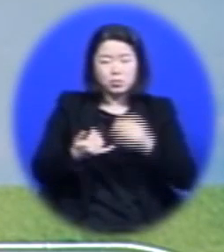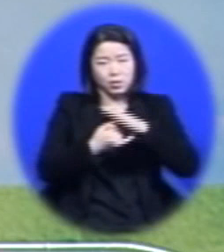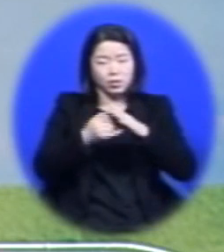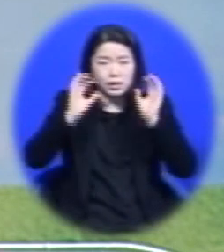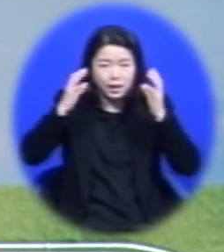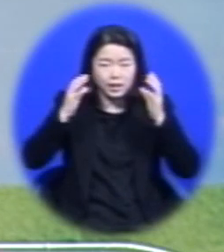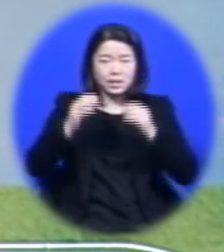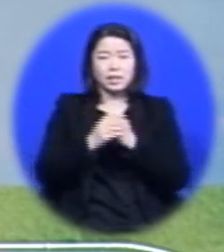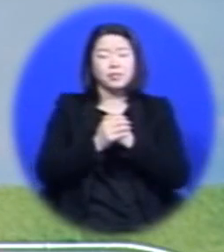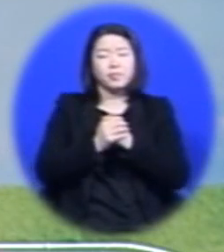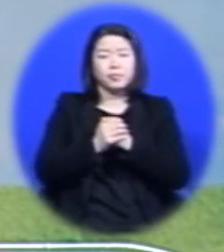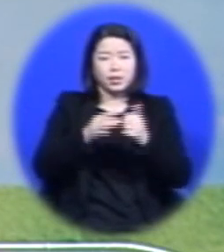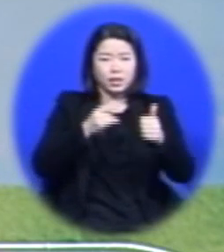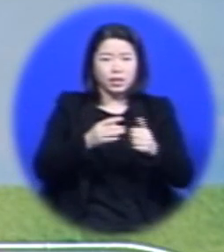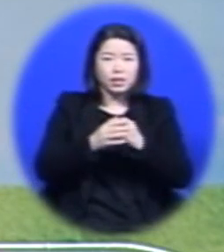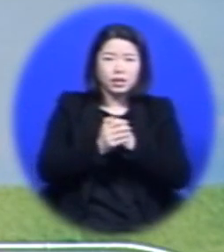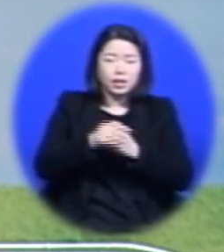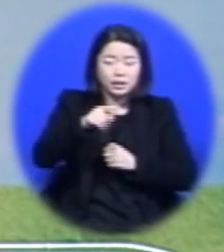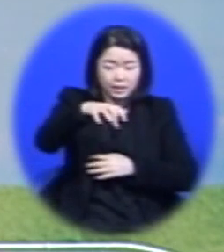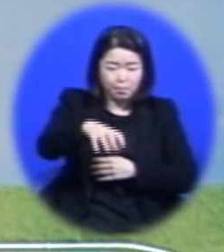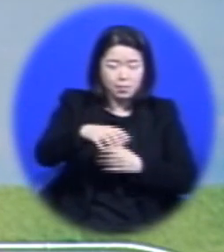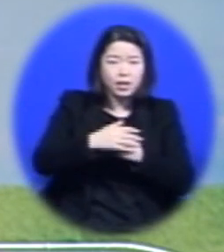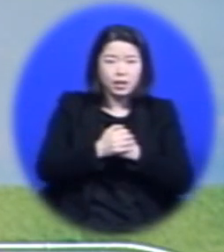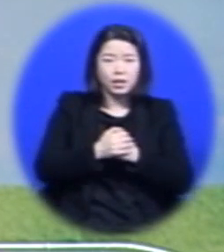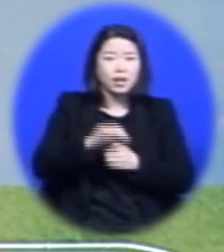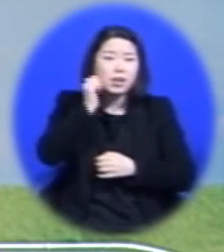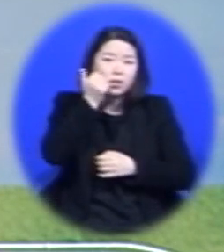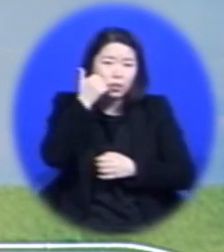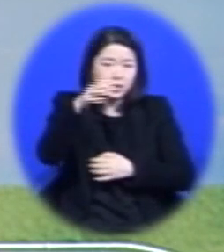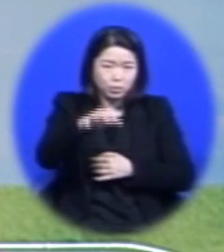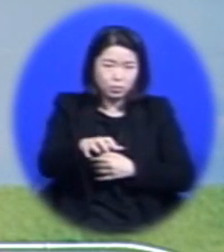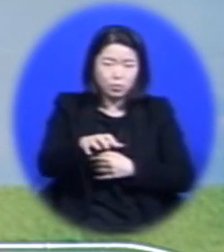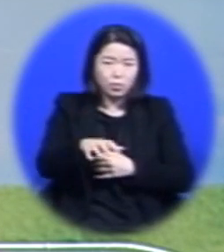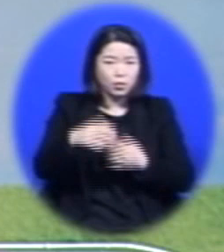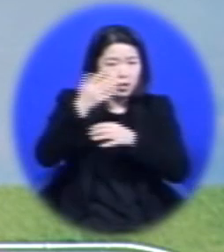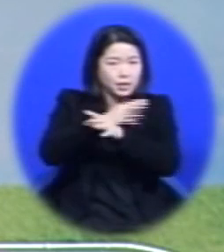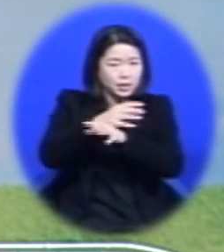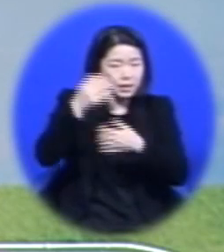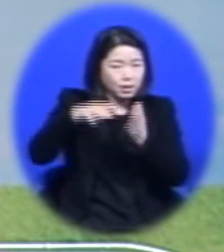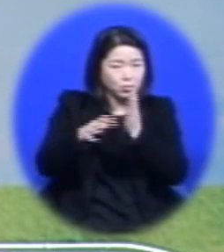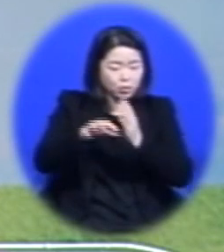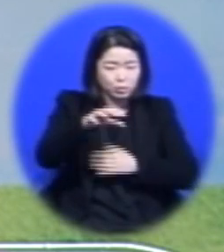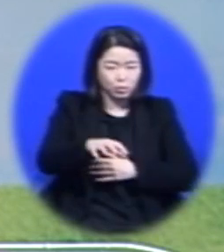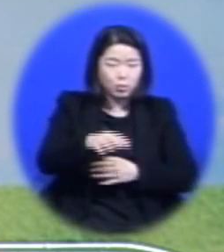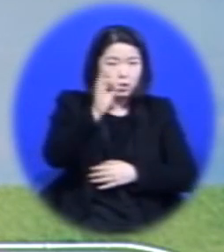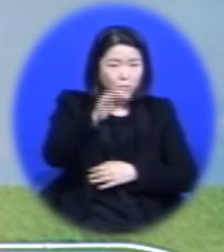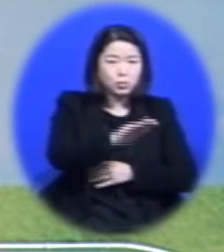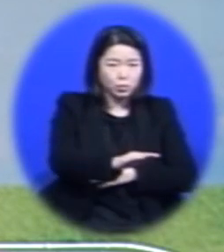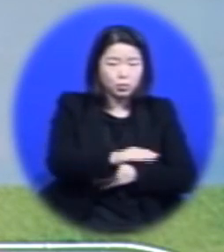유아 세대도 받았지만 어린아이에게 그 앞에 과자도 놓고 장난감 돈 놓고 돈 도 높고